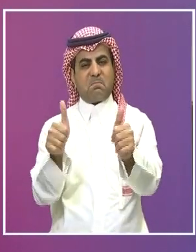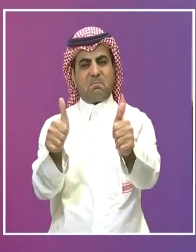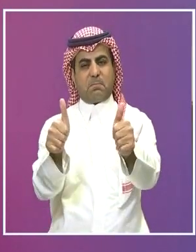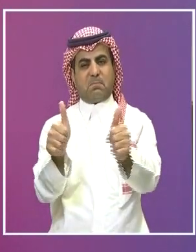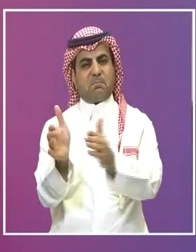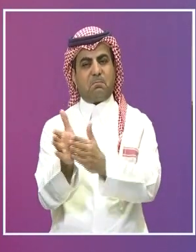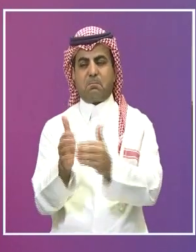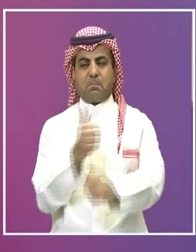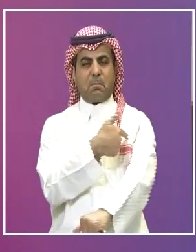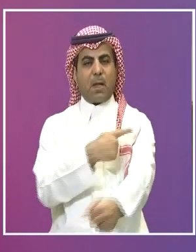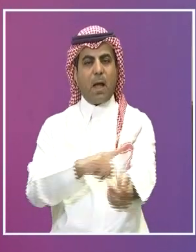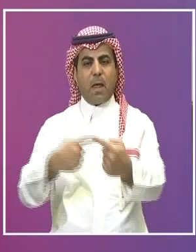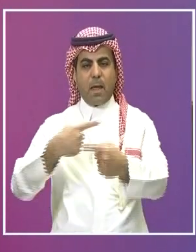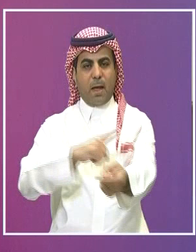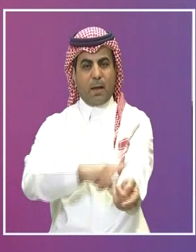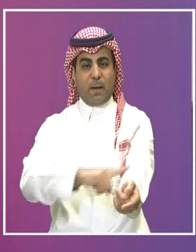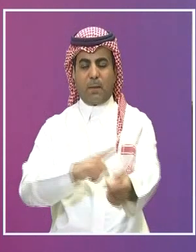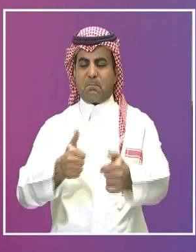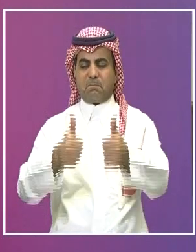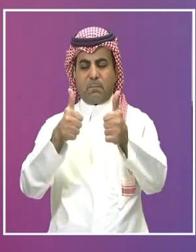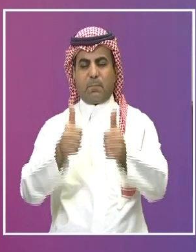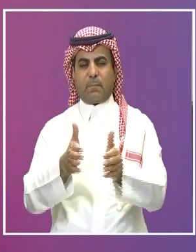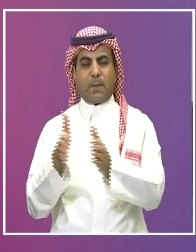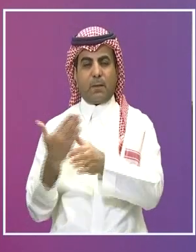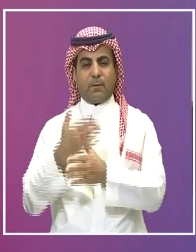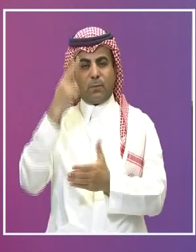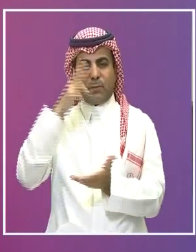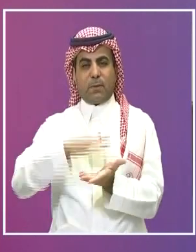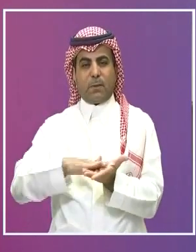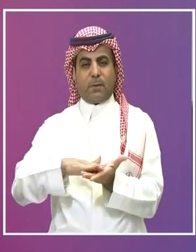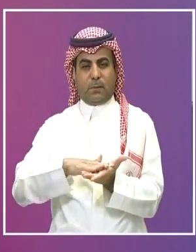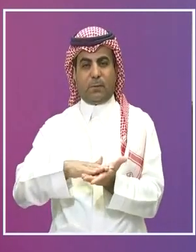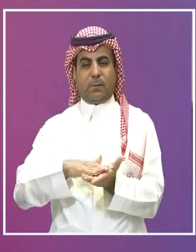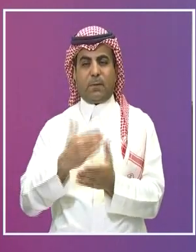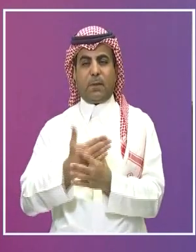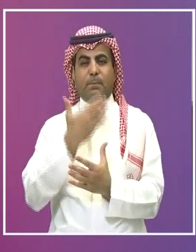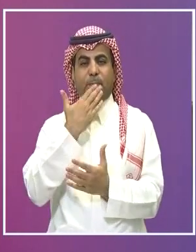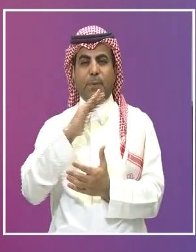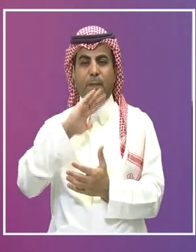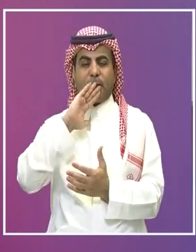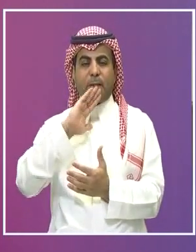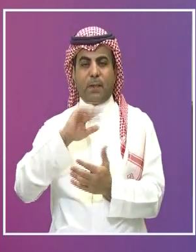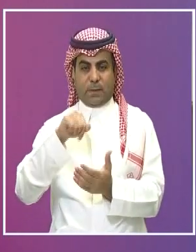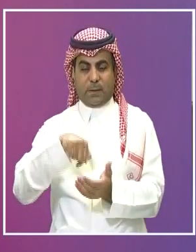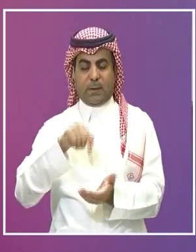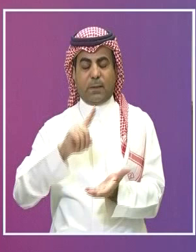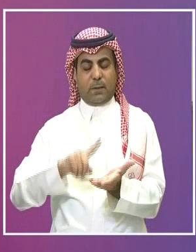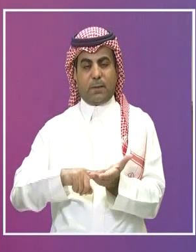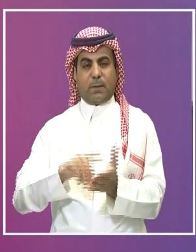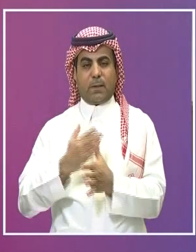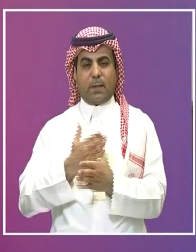هنا المعتمدة في المملكة العربية السعودية، وهي التي نركز عليها فيما نتحدث عن